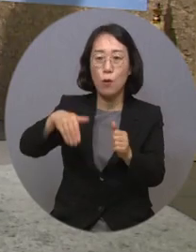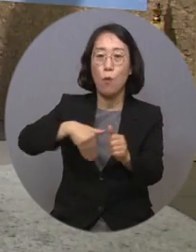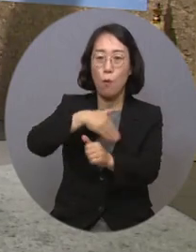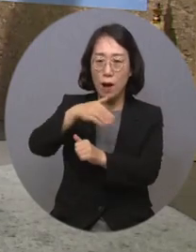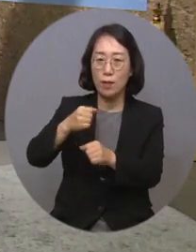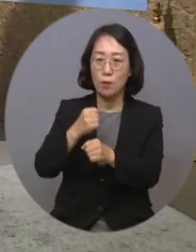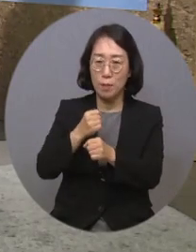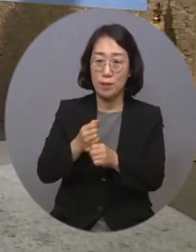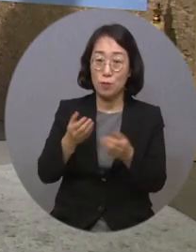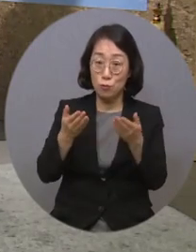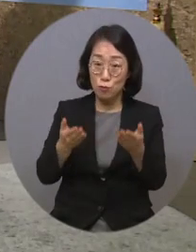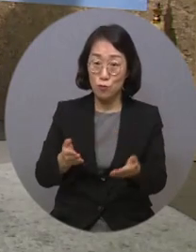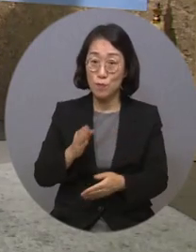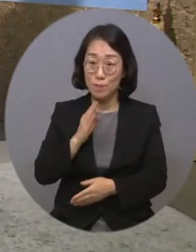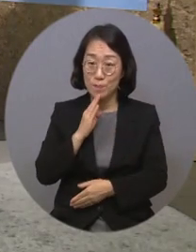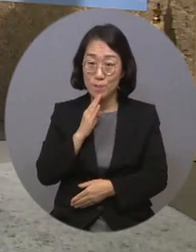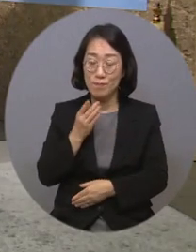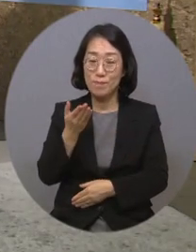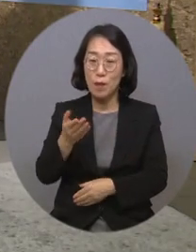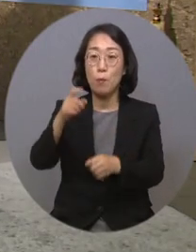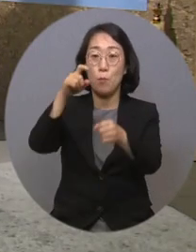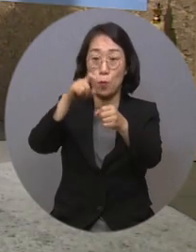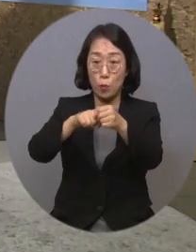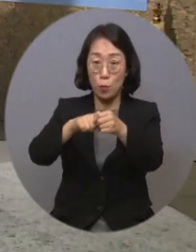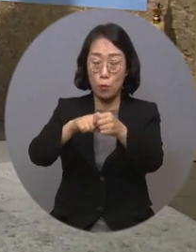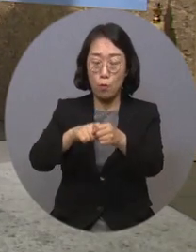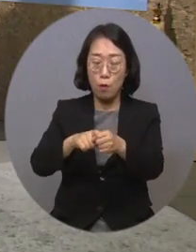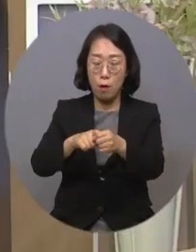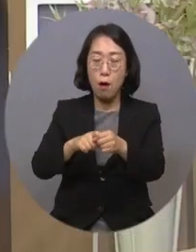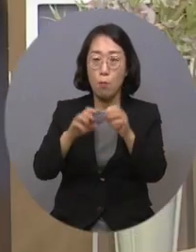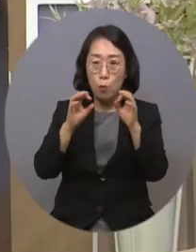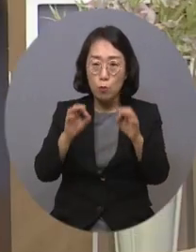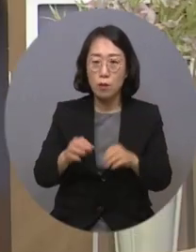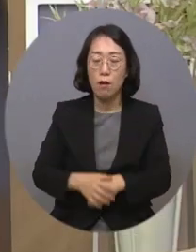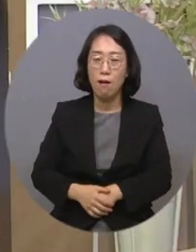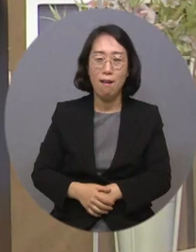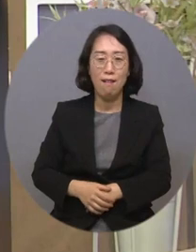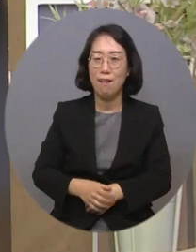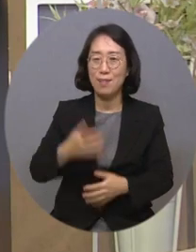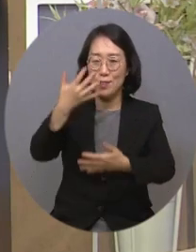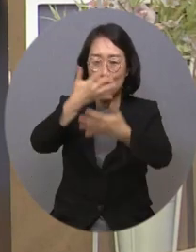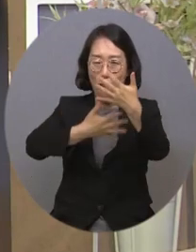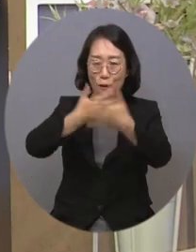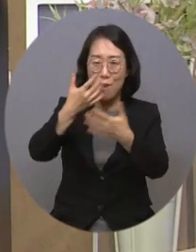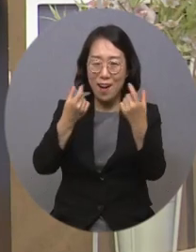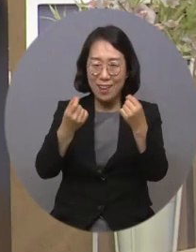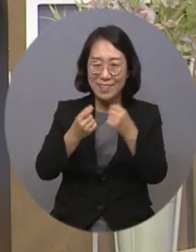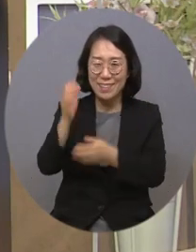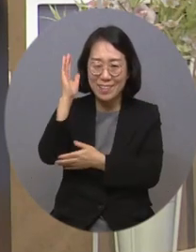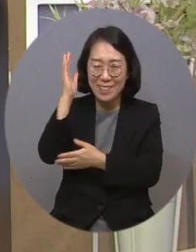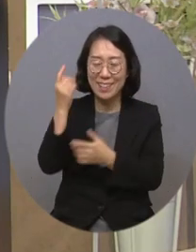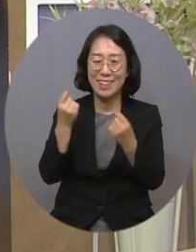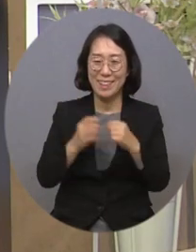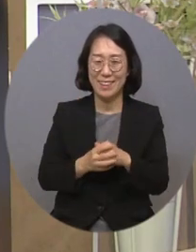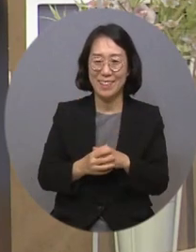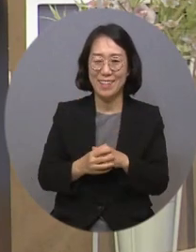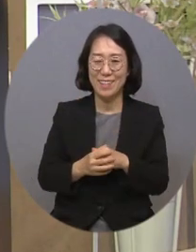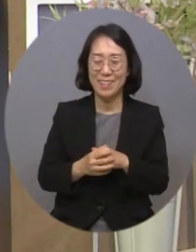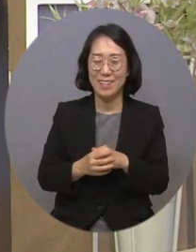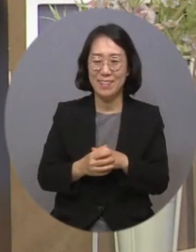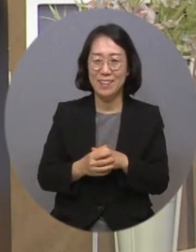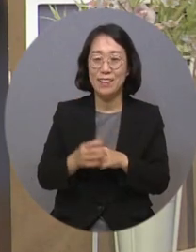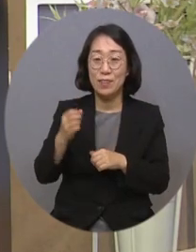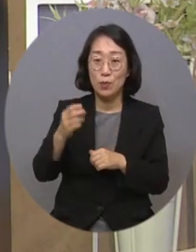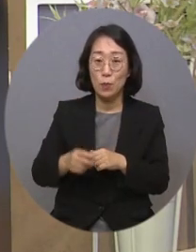그렇죠. 마련해 네네. 주는 것이 이제 목표인데 네. 얘기를 듣다 보니까 좀 영화 같은 스토리를 들은 것 같습니다. 네. 그리고